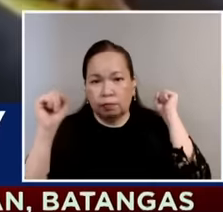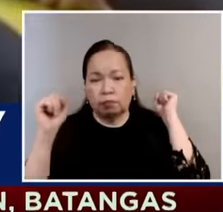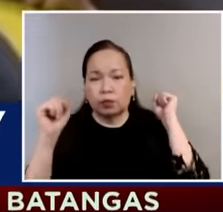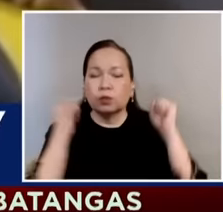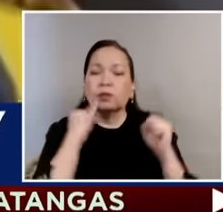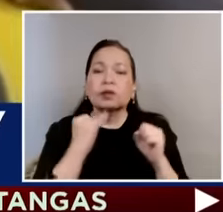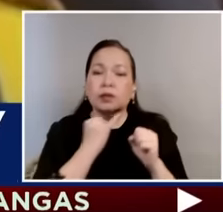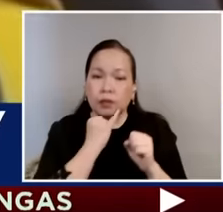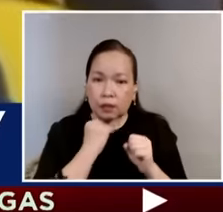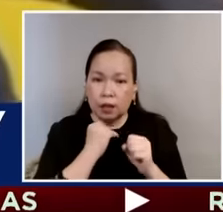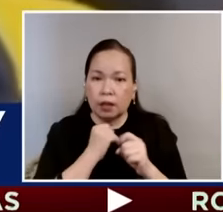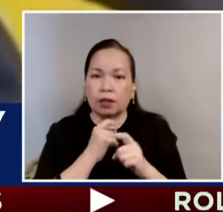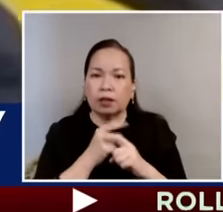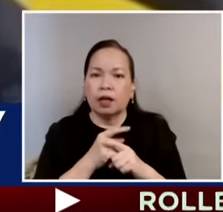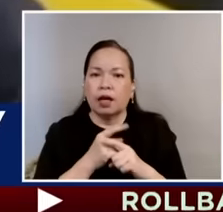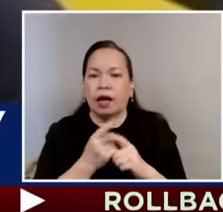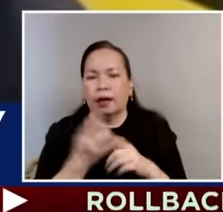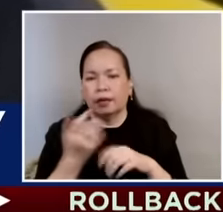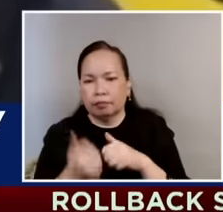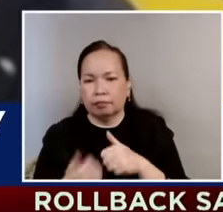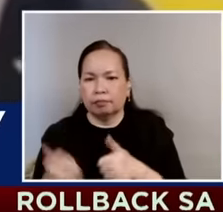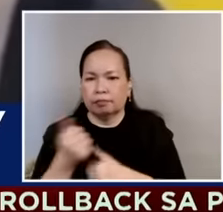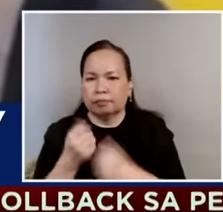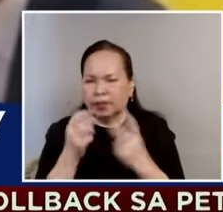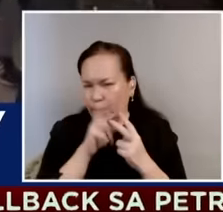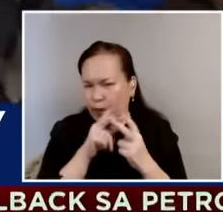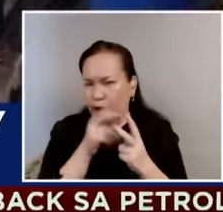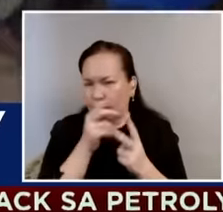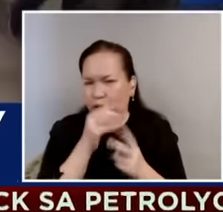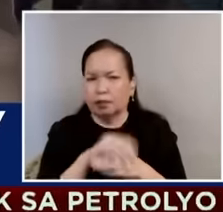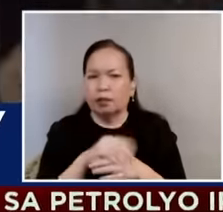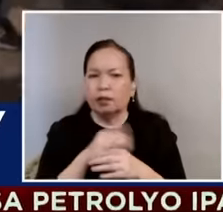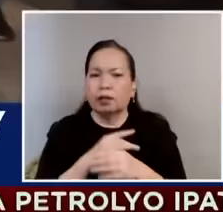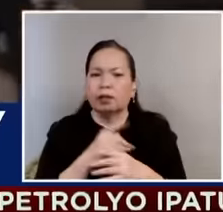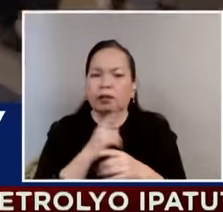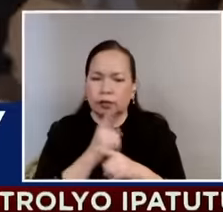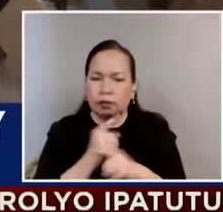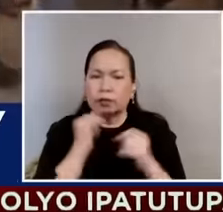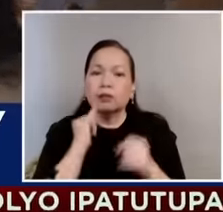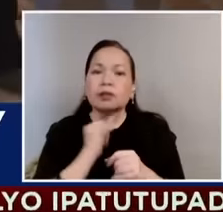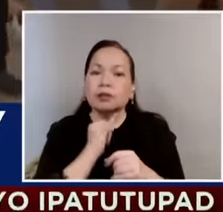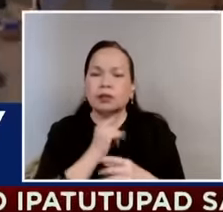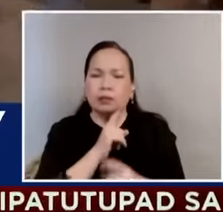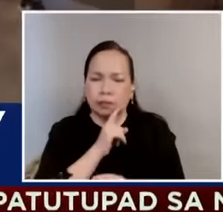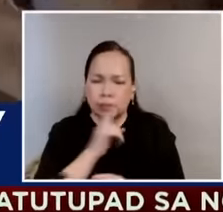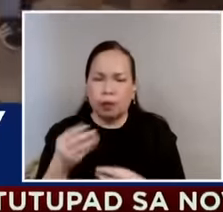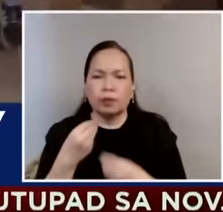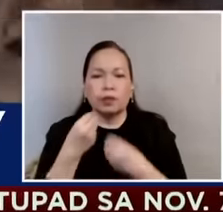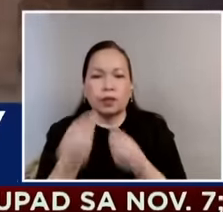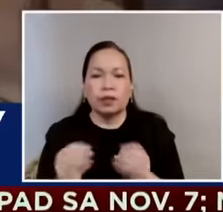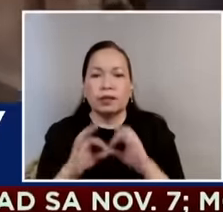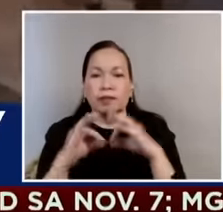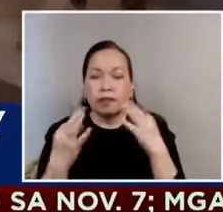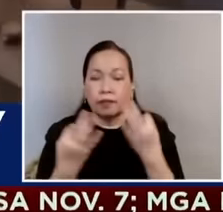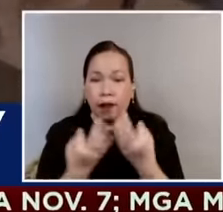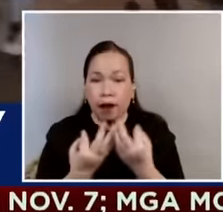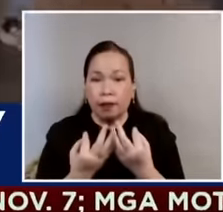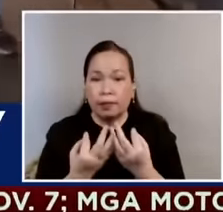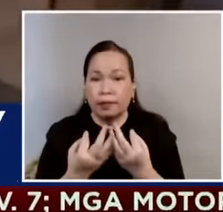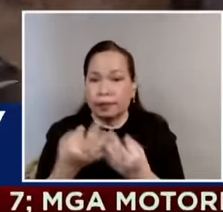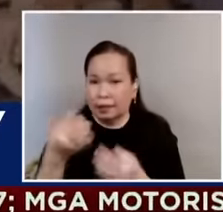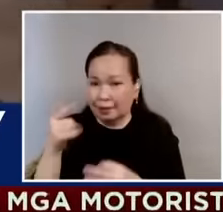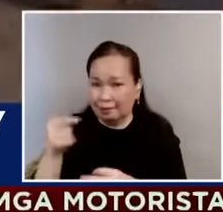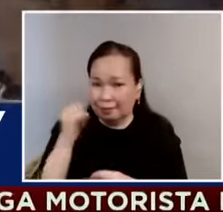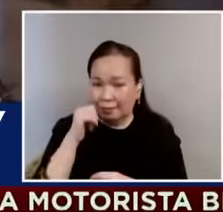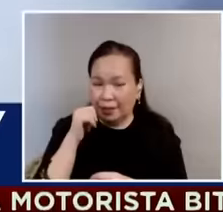Moti Cohen. Siniguro ng Israel Embassy na makatatanggap ang pamilya ni Grace ng panghabang buhay na suporta